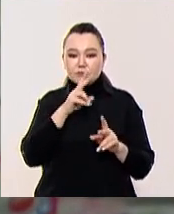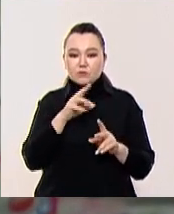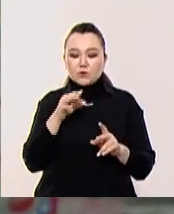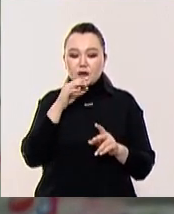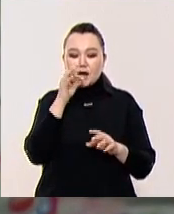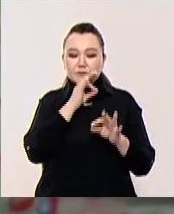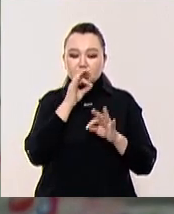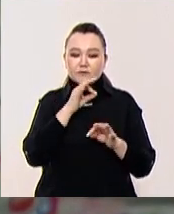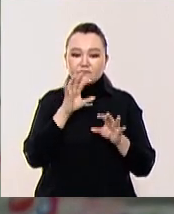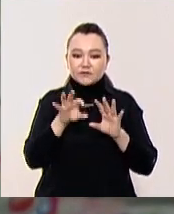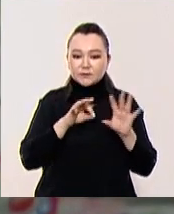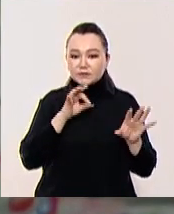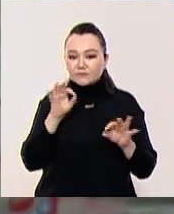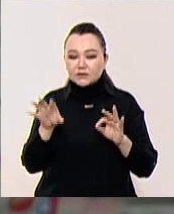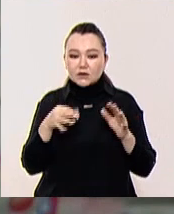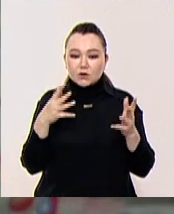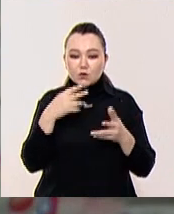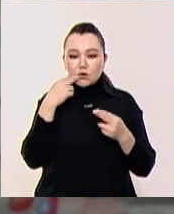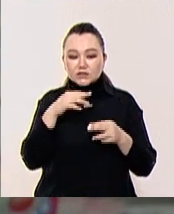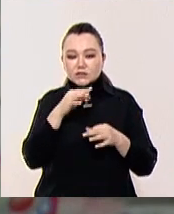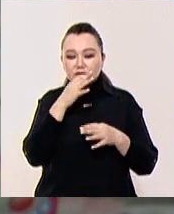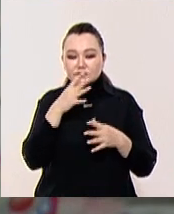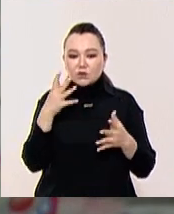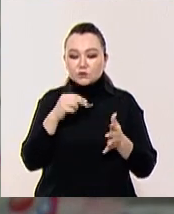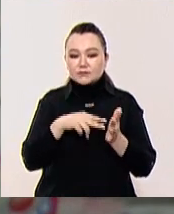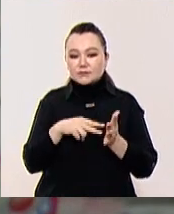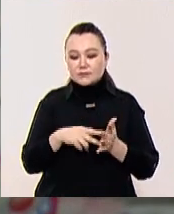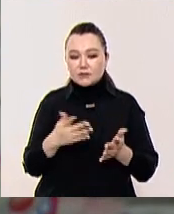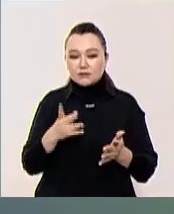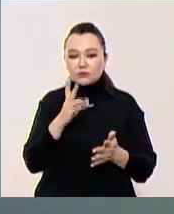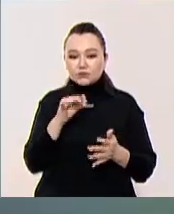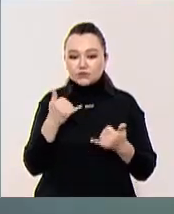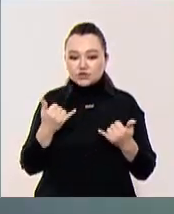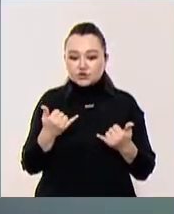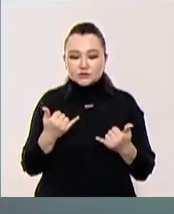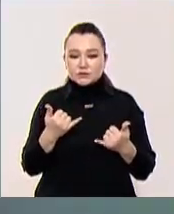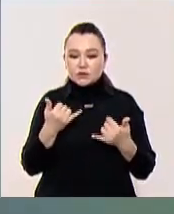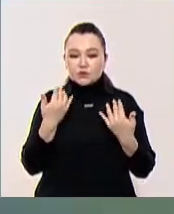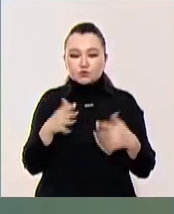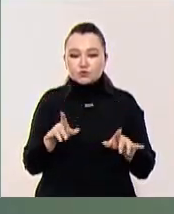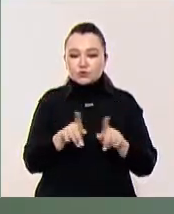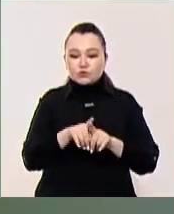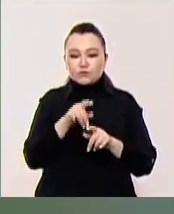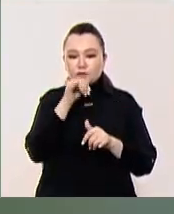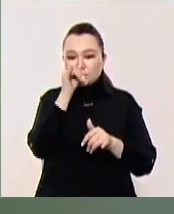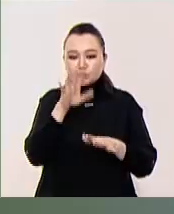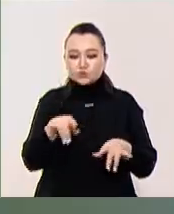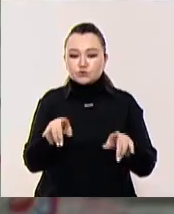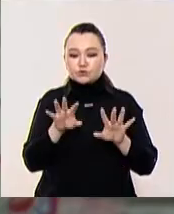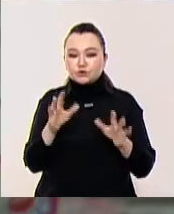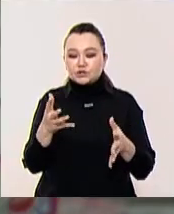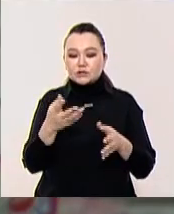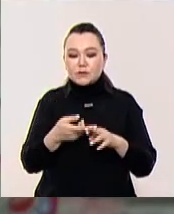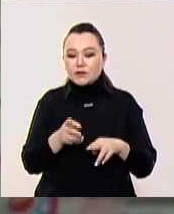и выбирать там, где ему наилучшее качество и наилучшая цена. Но на данный момент уже такого не может произойти, потому